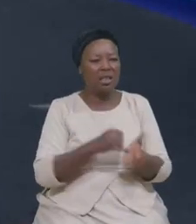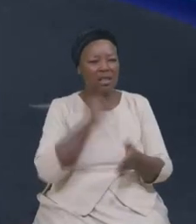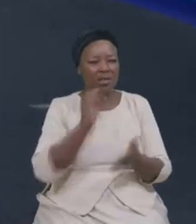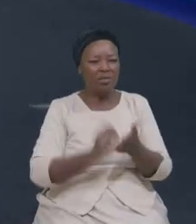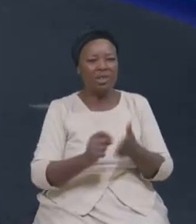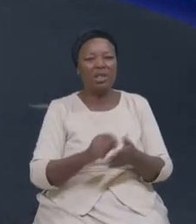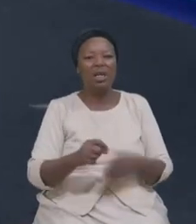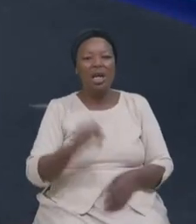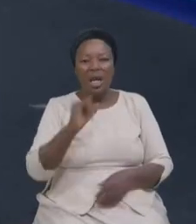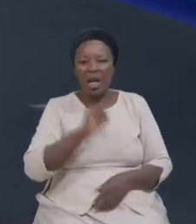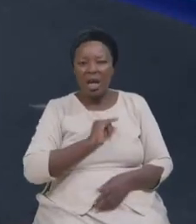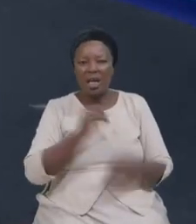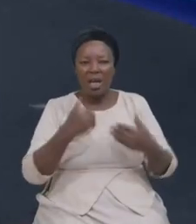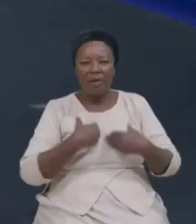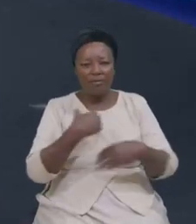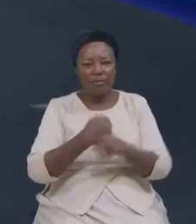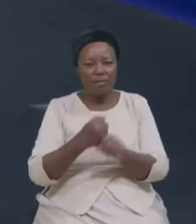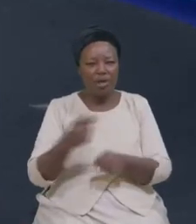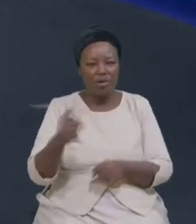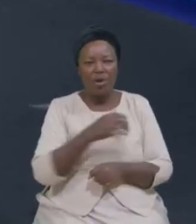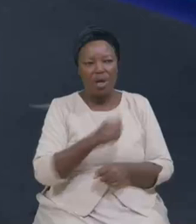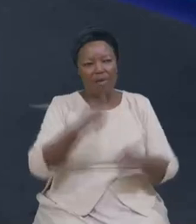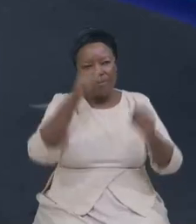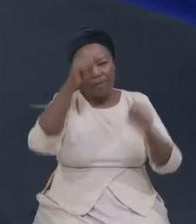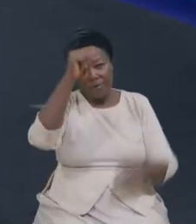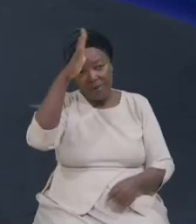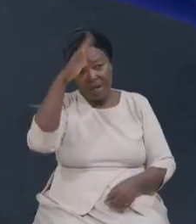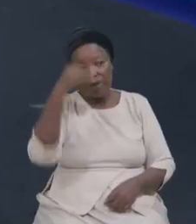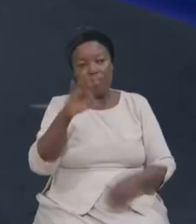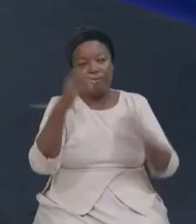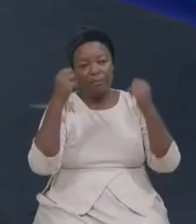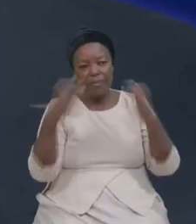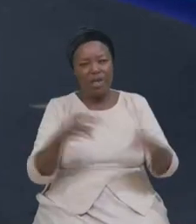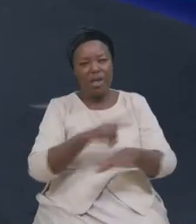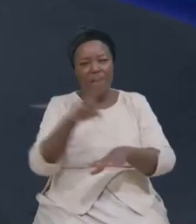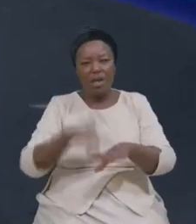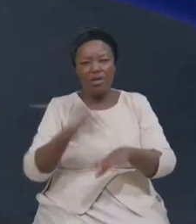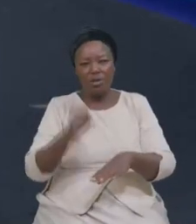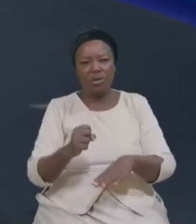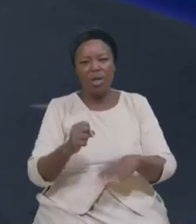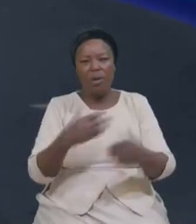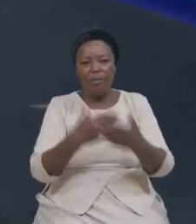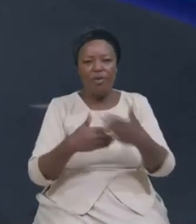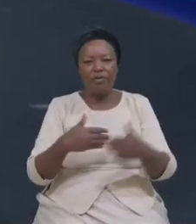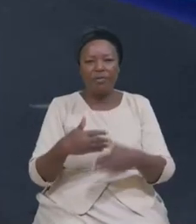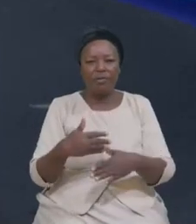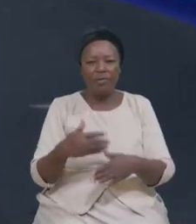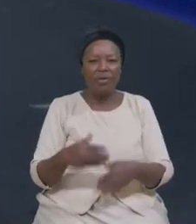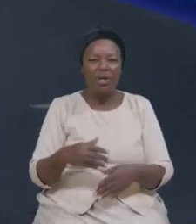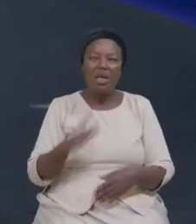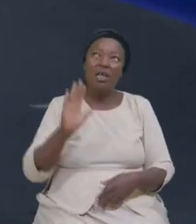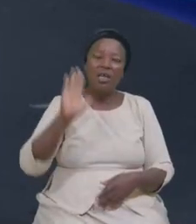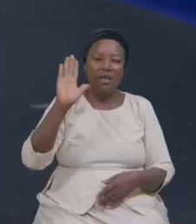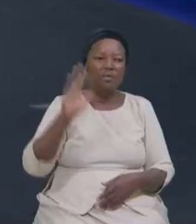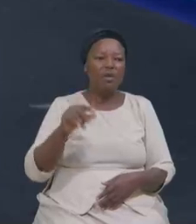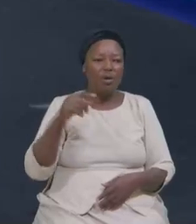était établi père d'un grand nombre de nations. Selon celui qui l'a cru.